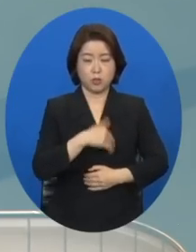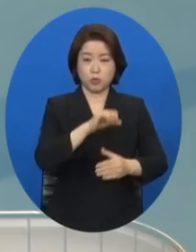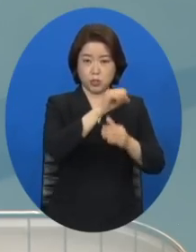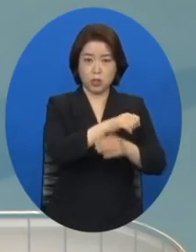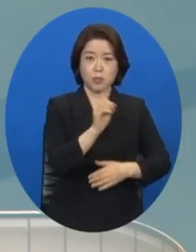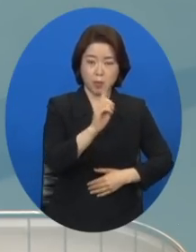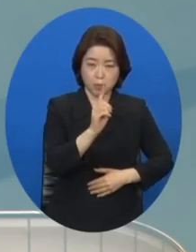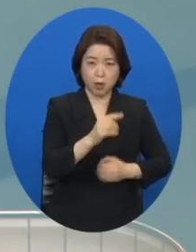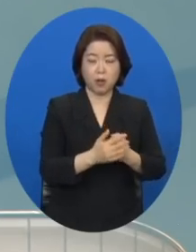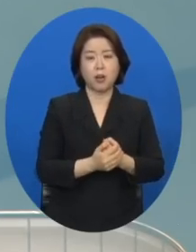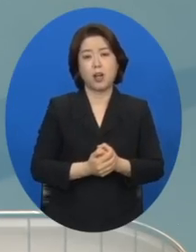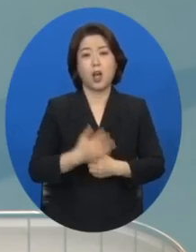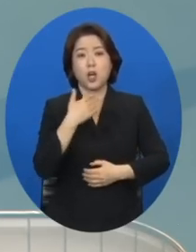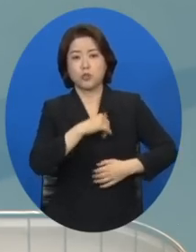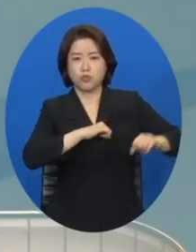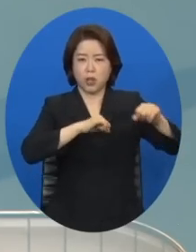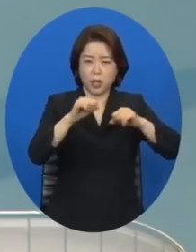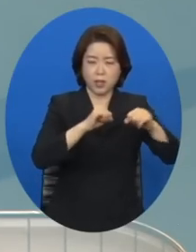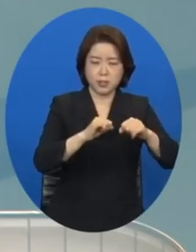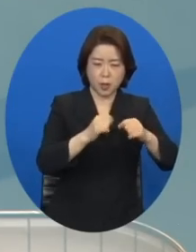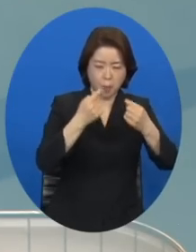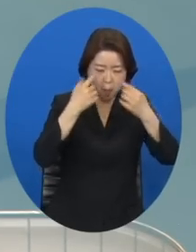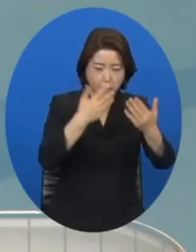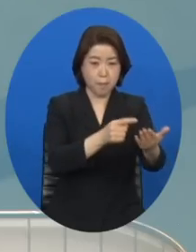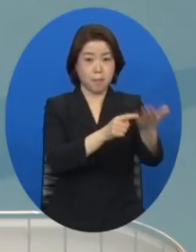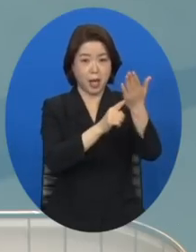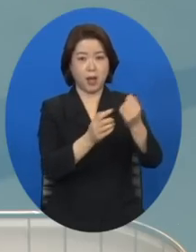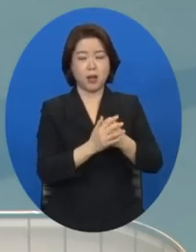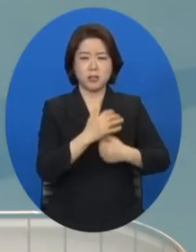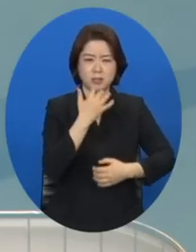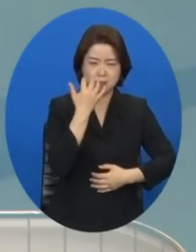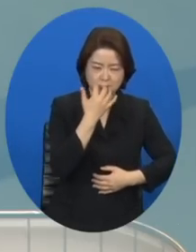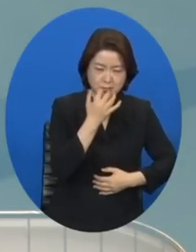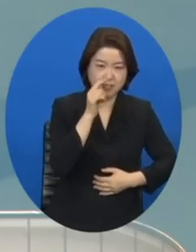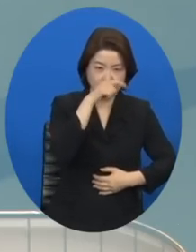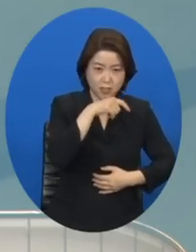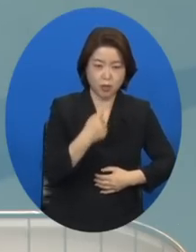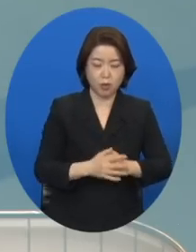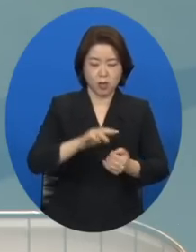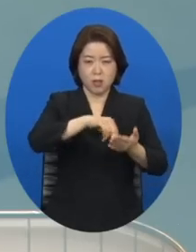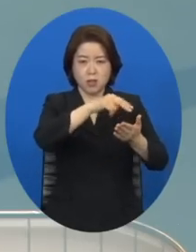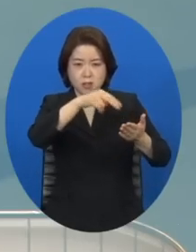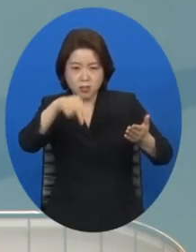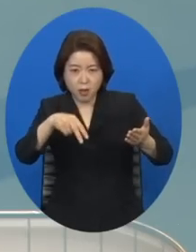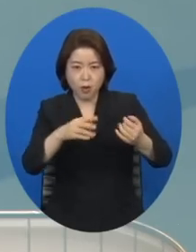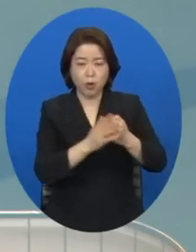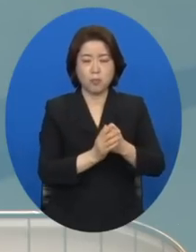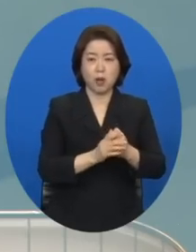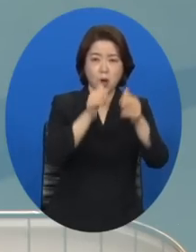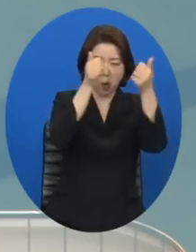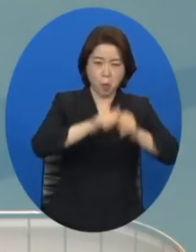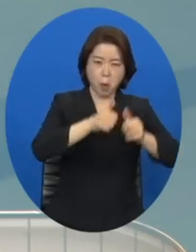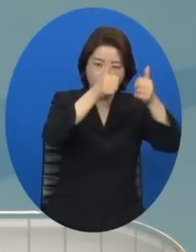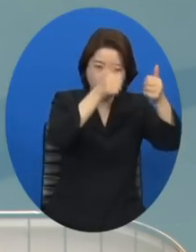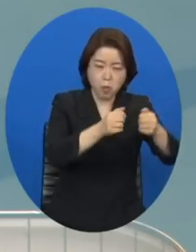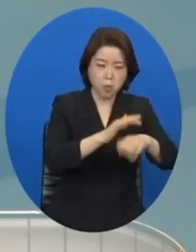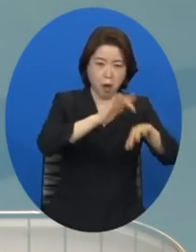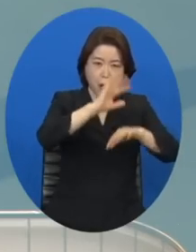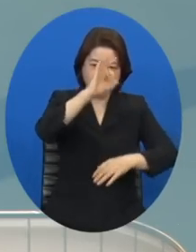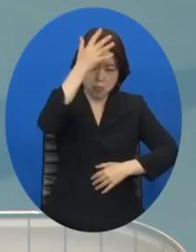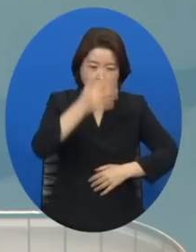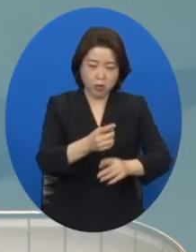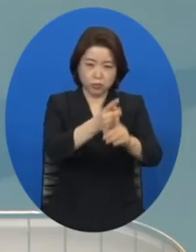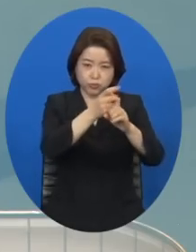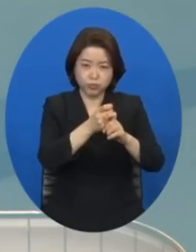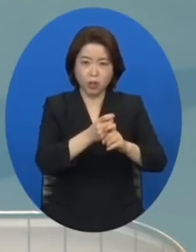19절이죠 육체의 행실은 환히 드러난 것입니다 음행과 더러움과 방탄과 우상숭배 마술과 원수매증과